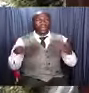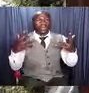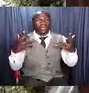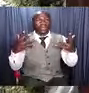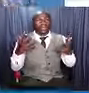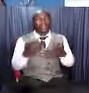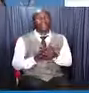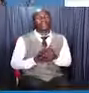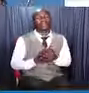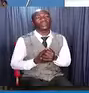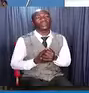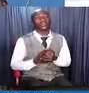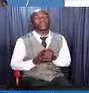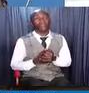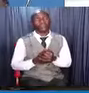Hallelujah.